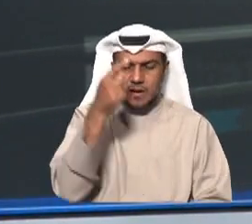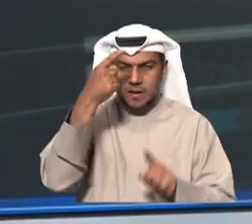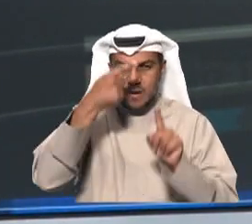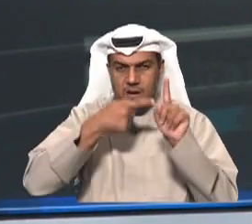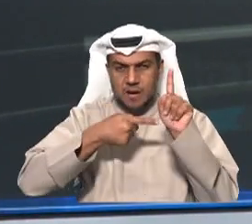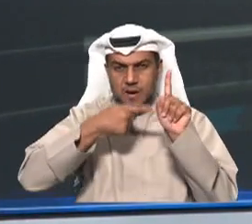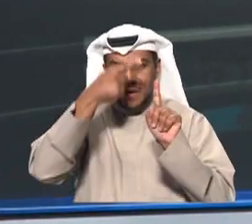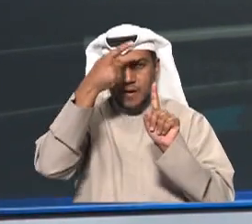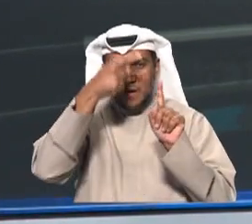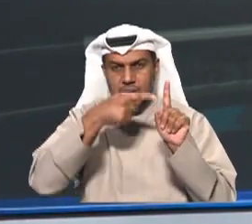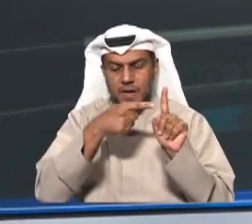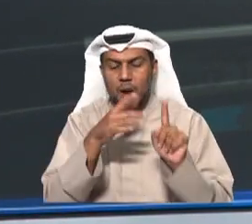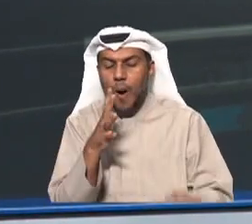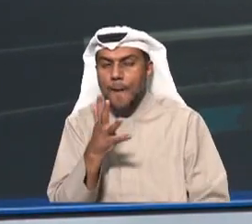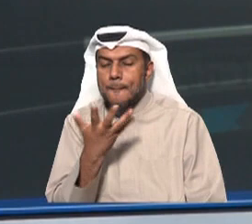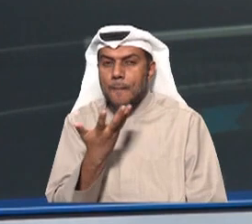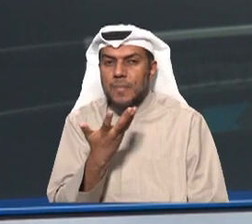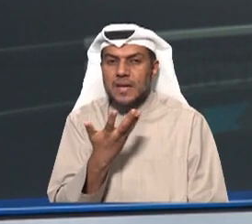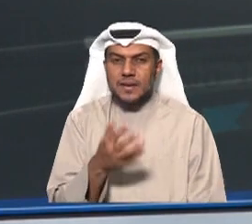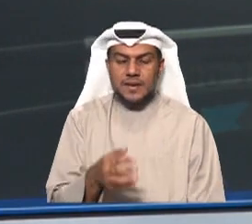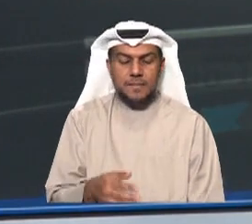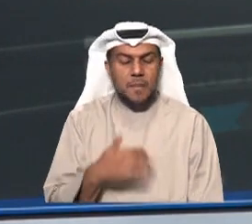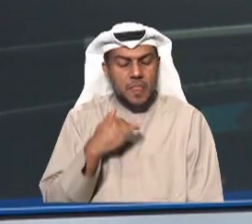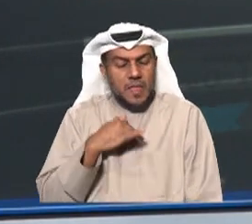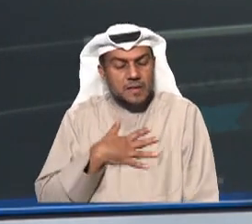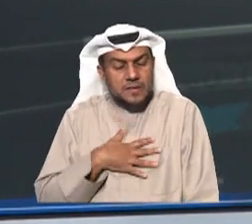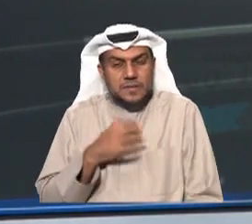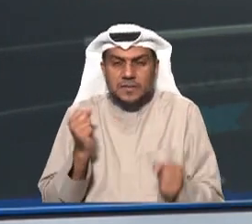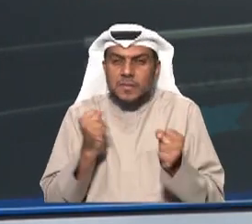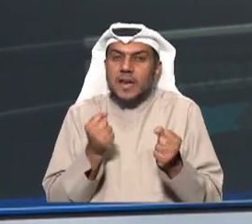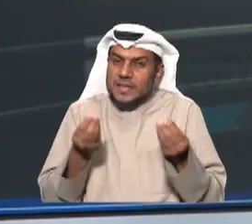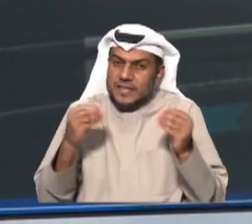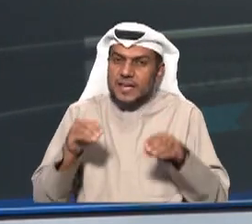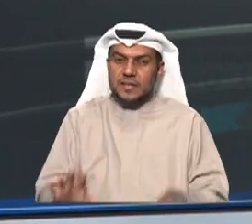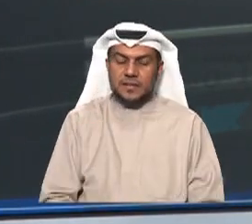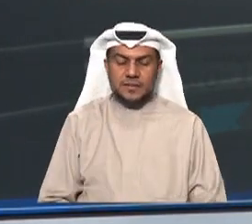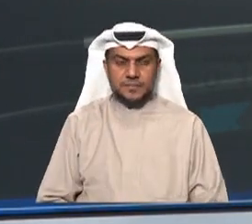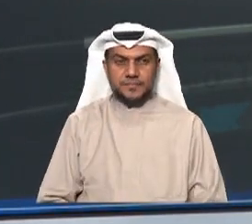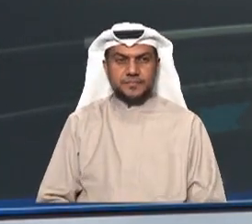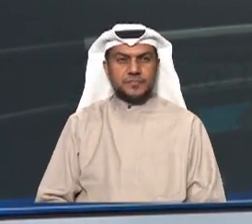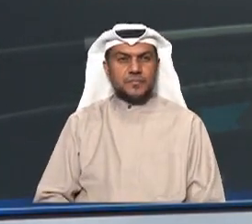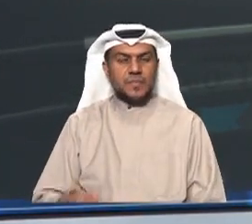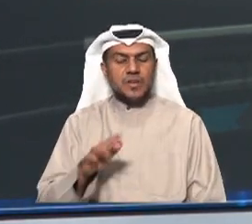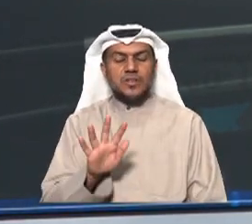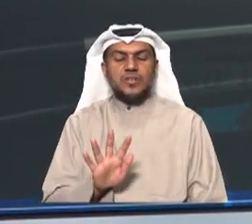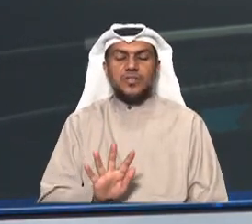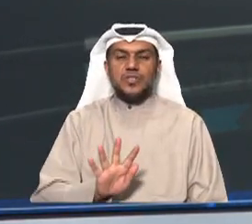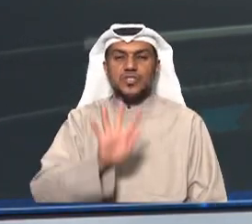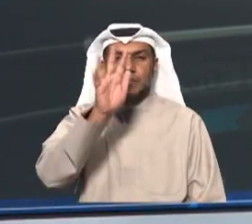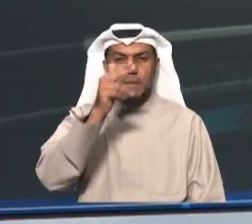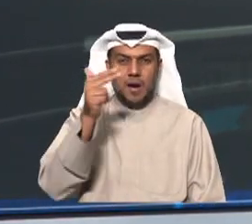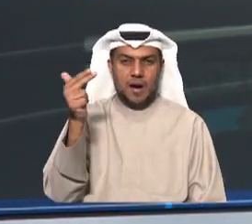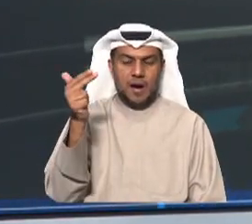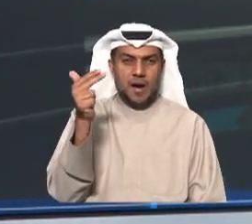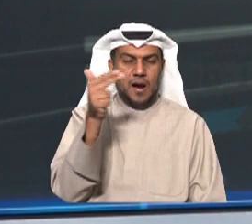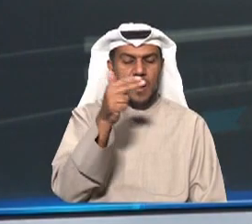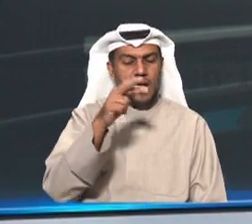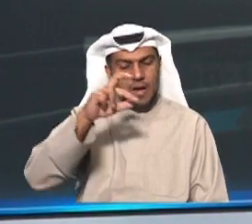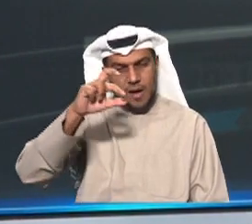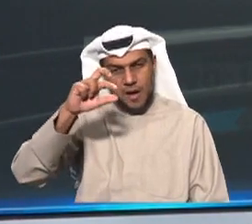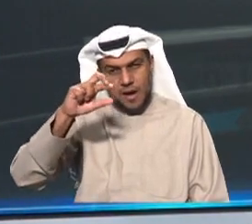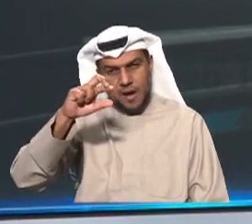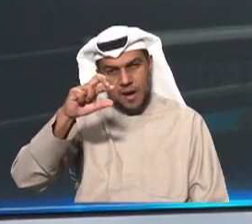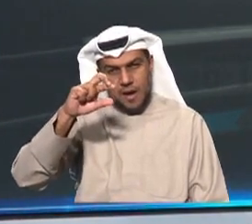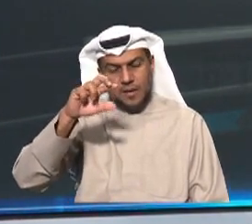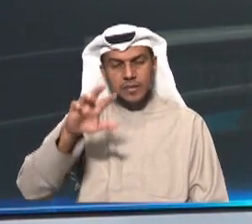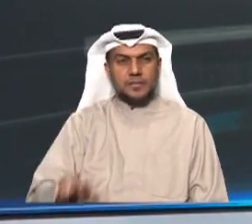درجات مئوية، وقد تكون الحرارة المحسوسة أقل من المعدلات المسجلة. هواء شمالي غربي خفيف إلى معتدل السرعة في يوم الأحد 8 إلى